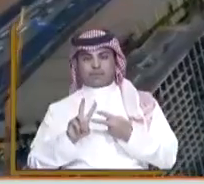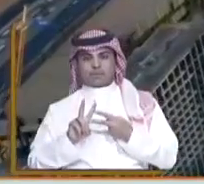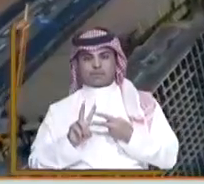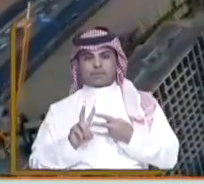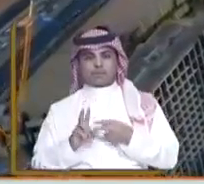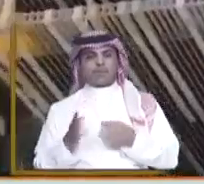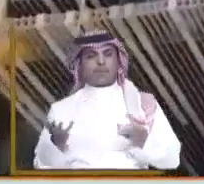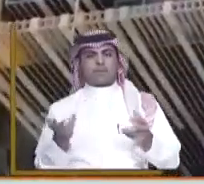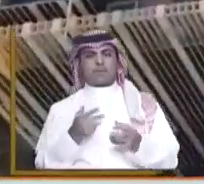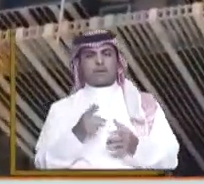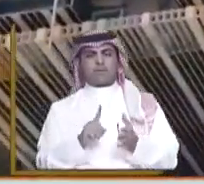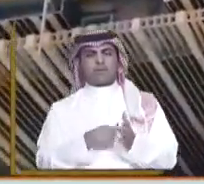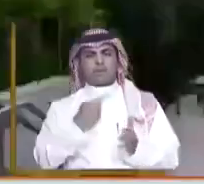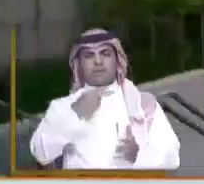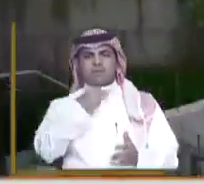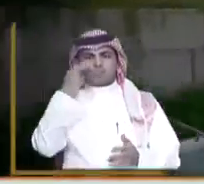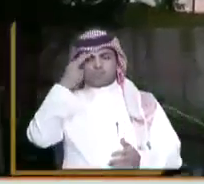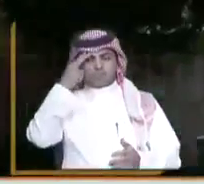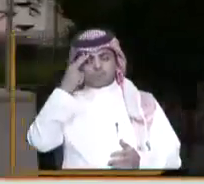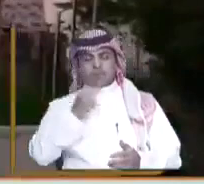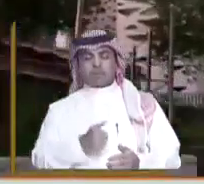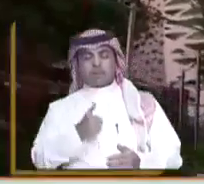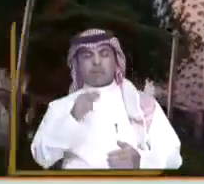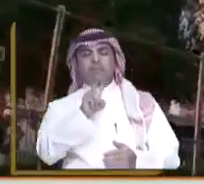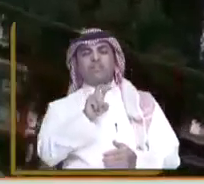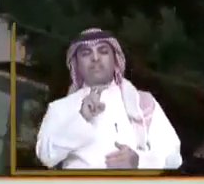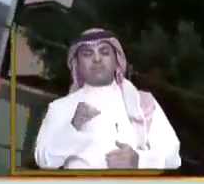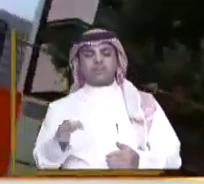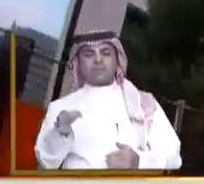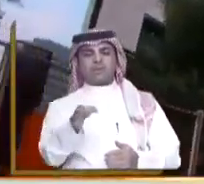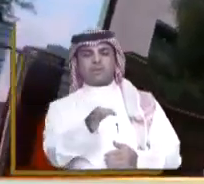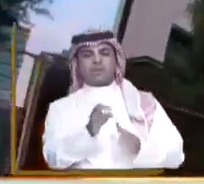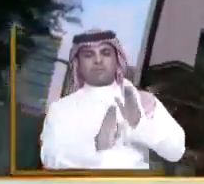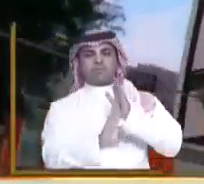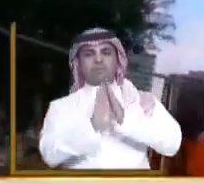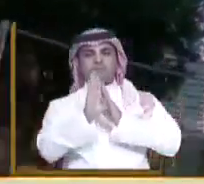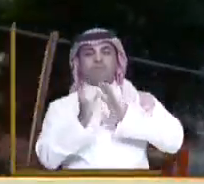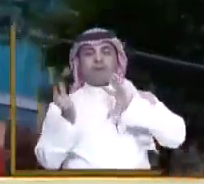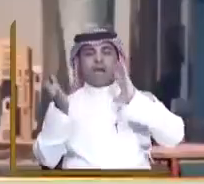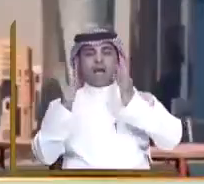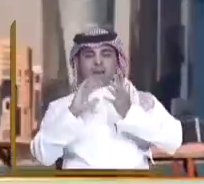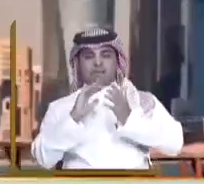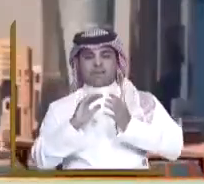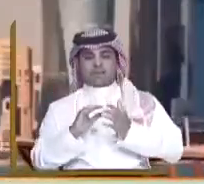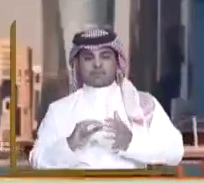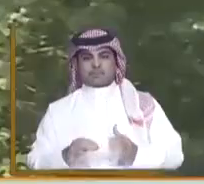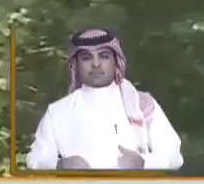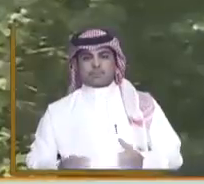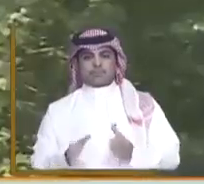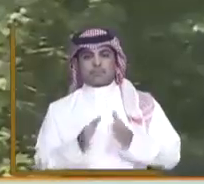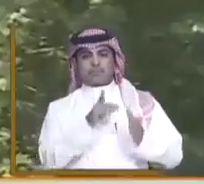لتصبح حوالي اول مره ضمن قائمه العشرين دوله الاعلى بالعالم في هذا المجال